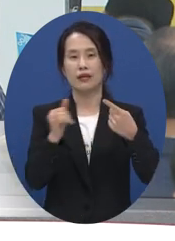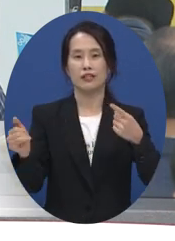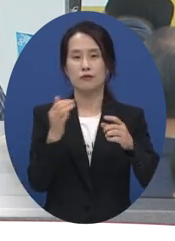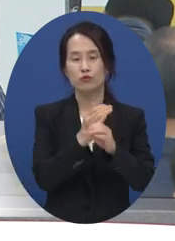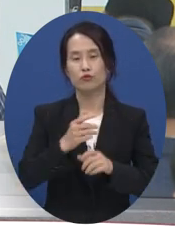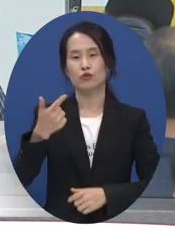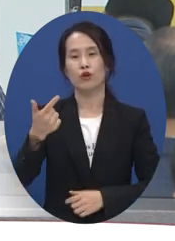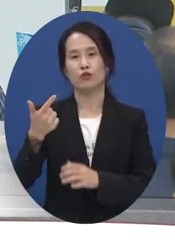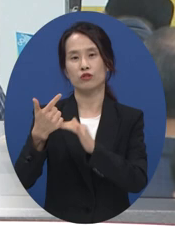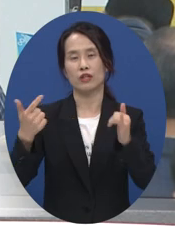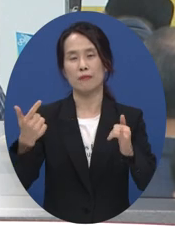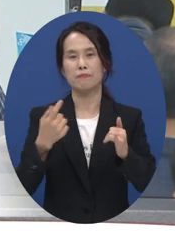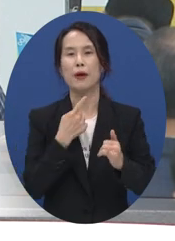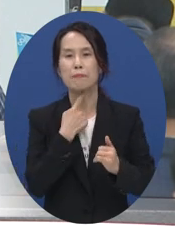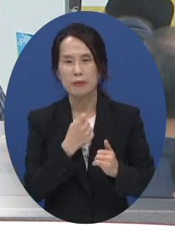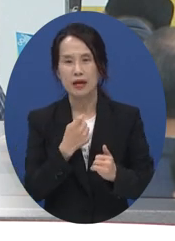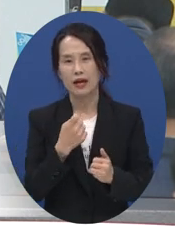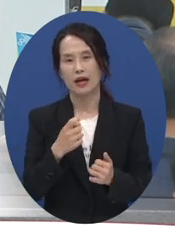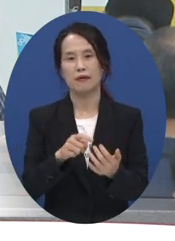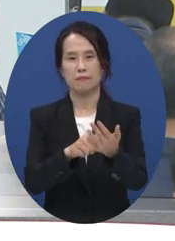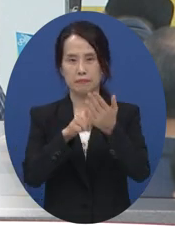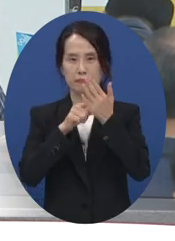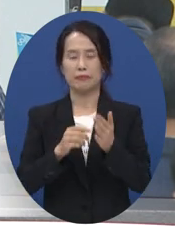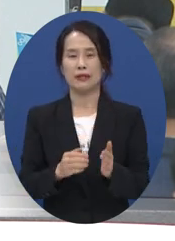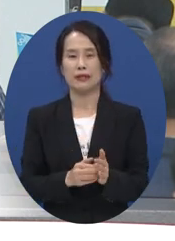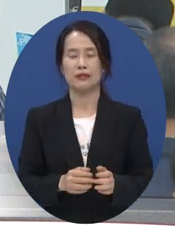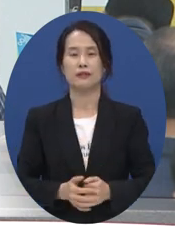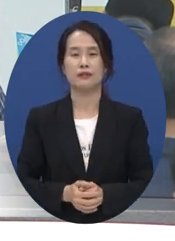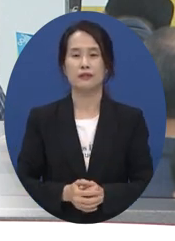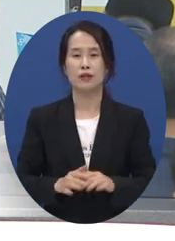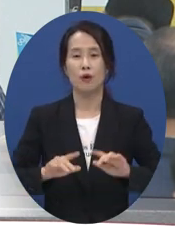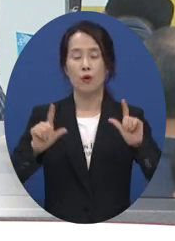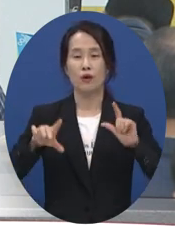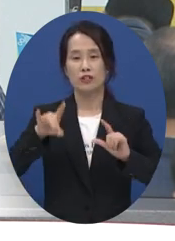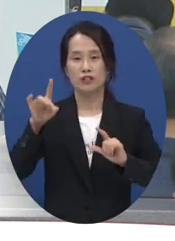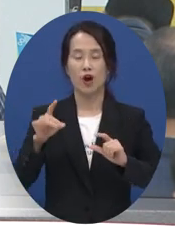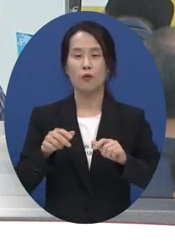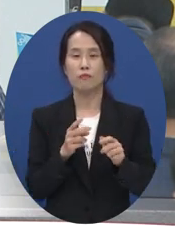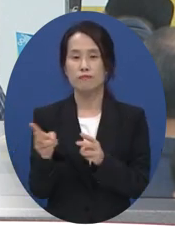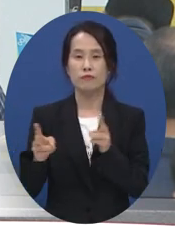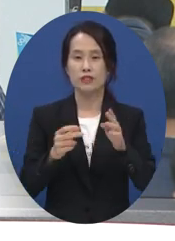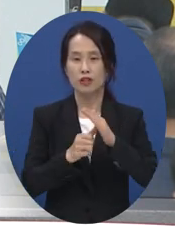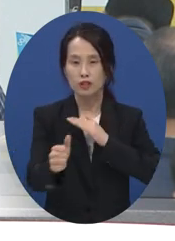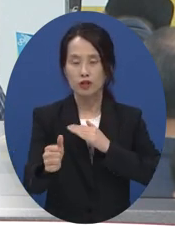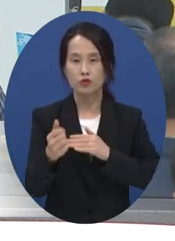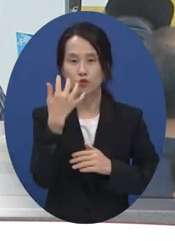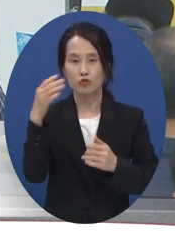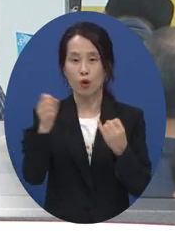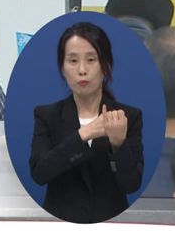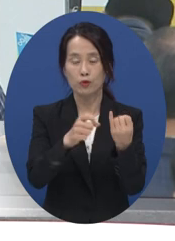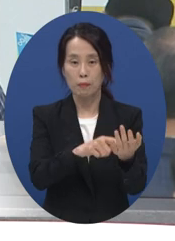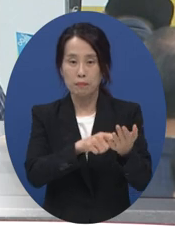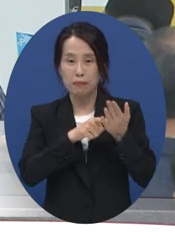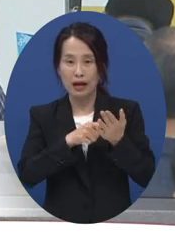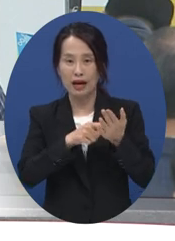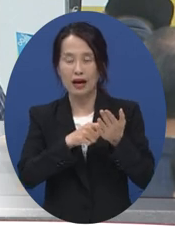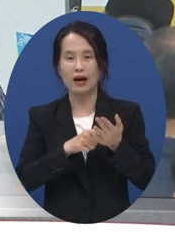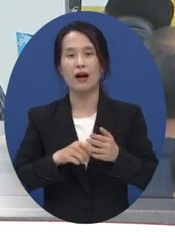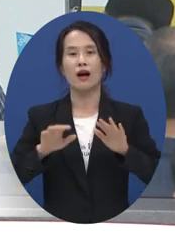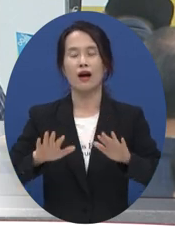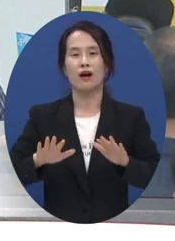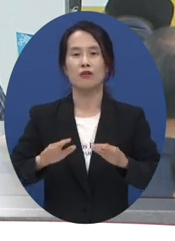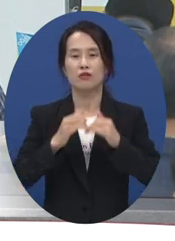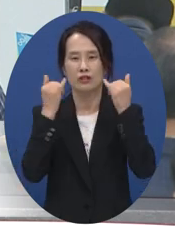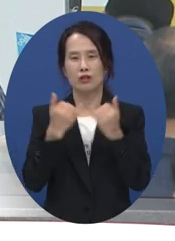6명은 피해 경험이 있는 것으로 조사됐습니다. 올 초 빙상선수 성폭력 사건이 드러나면서 우리 사회에 아주 큰